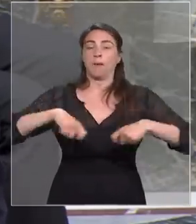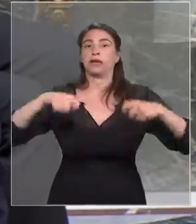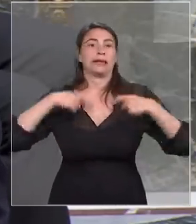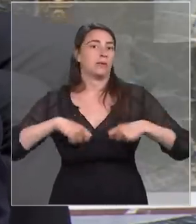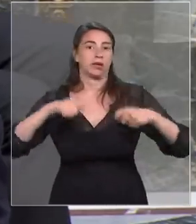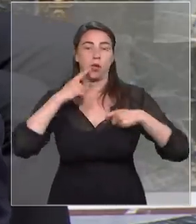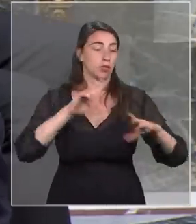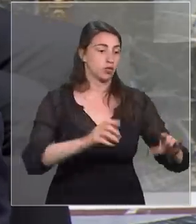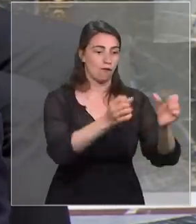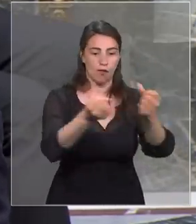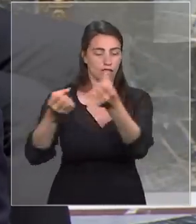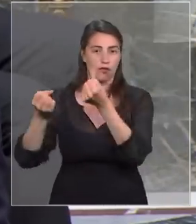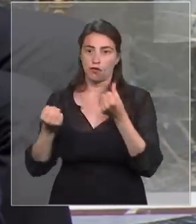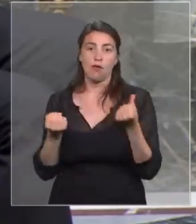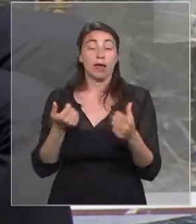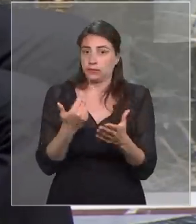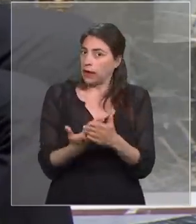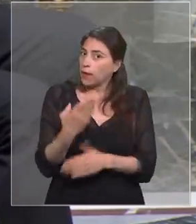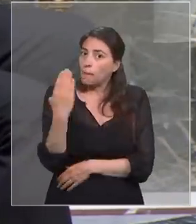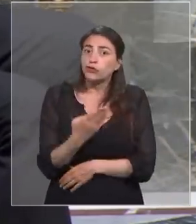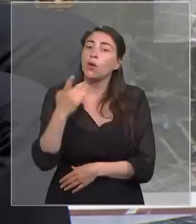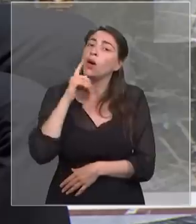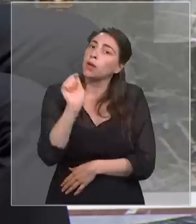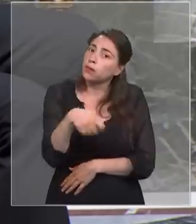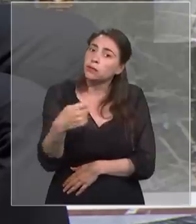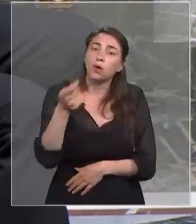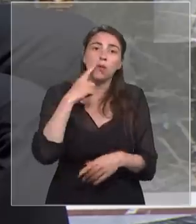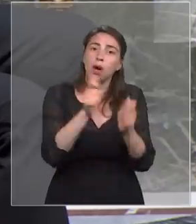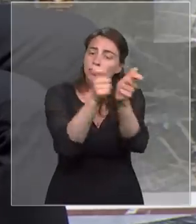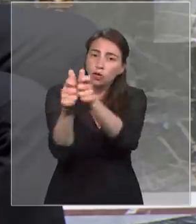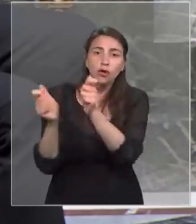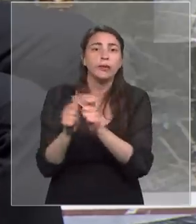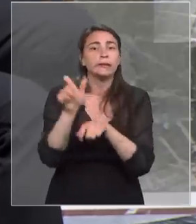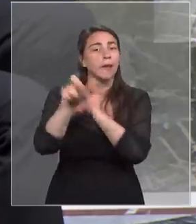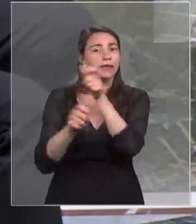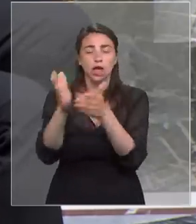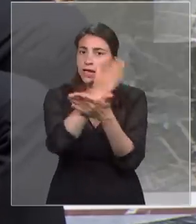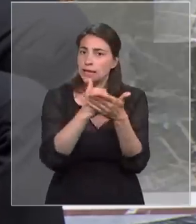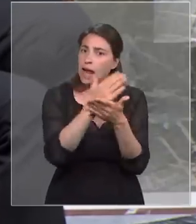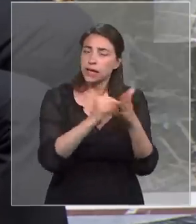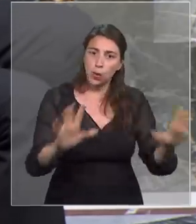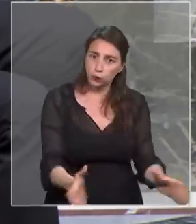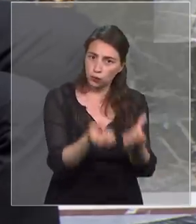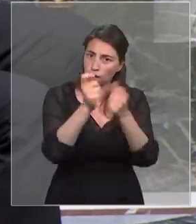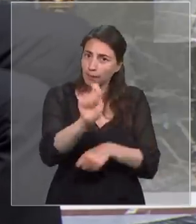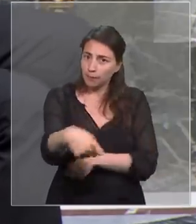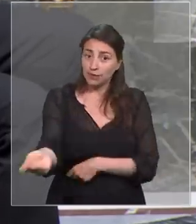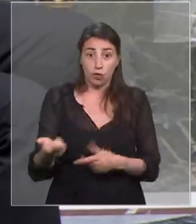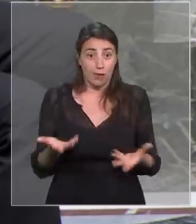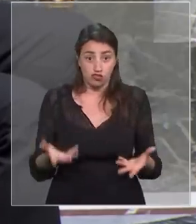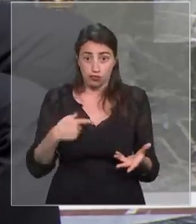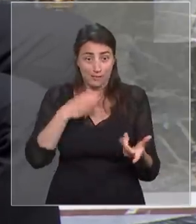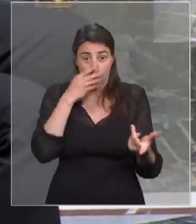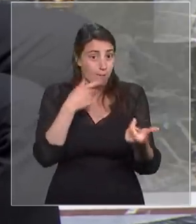pour protéger nos entreprises et nos salariés face à l'inflation et à la crise du Covid, mais qui aujourd'hui serait totalement